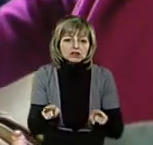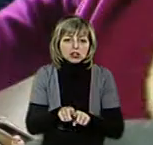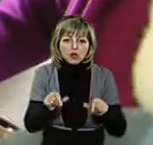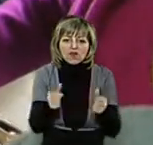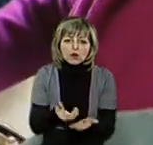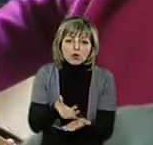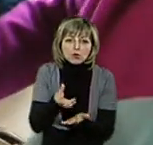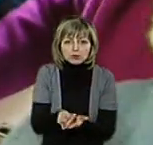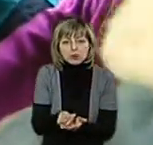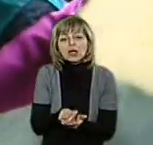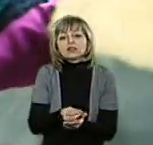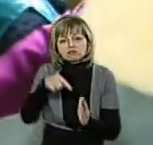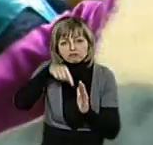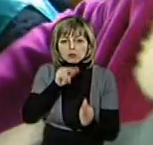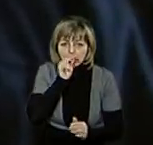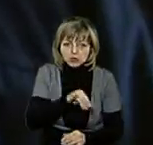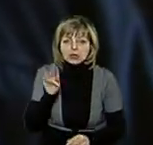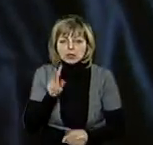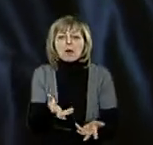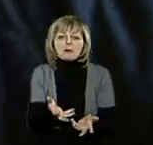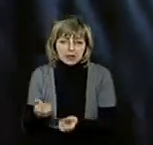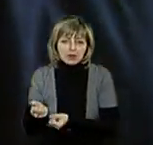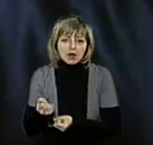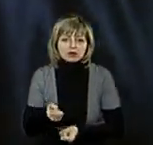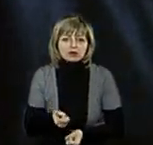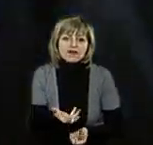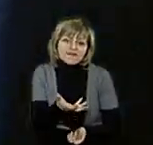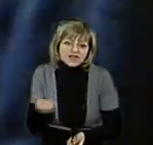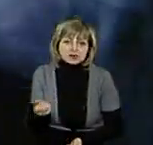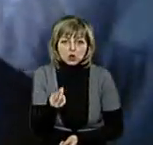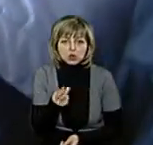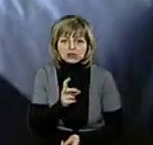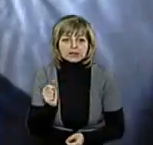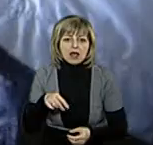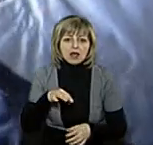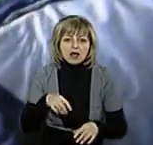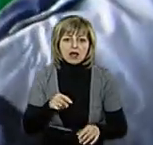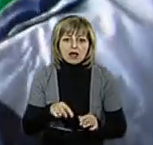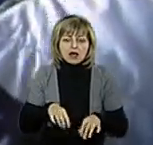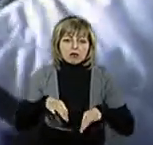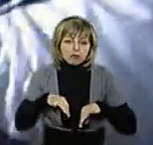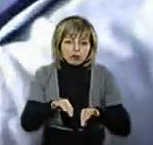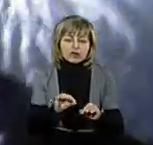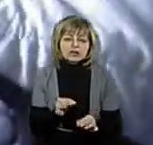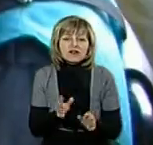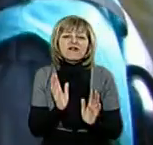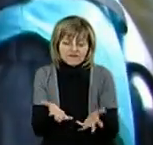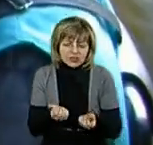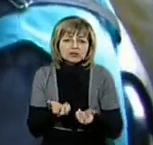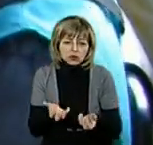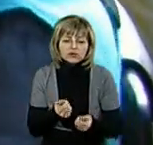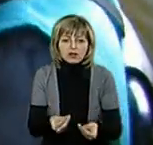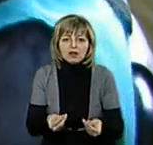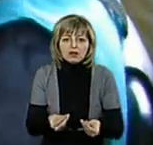форму оплати приймають в маршрутках та тролейбусах. Візьміть гроші за проїзд. Віжбу, віжбу, тримайте.